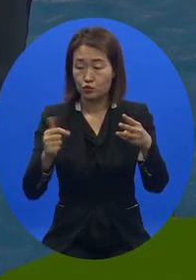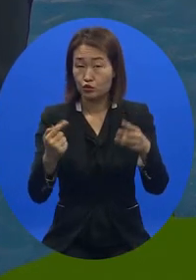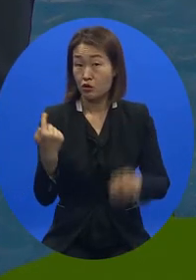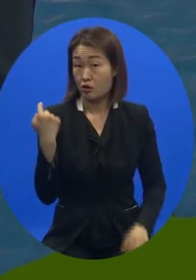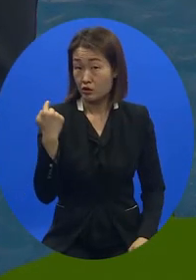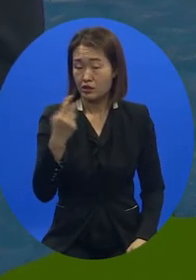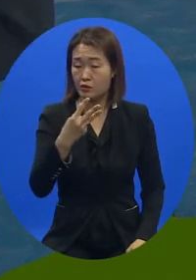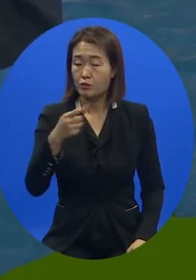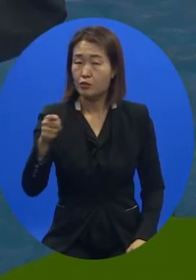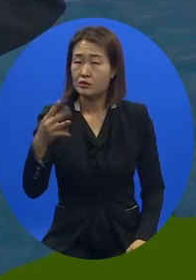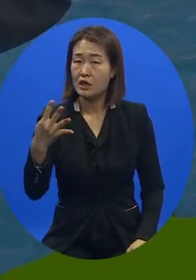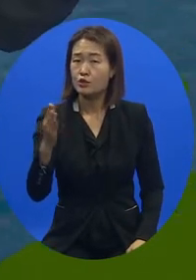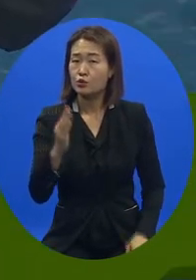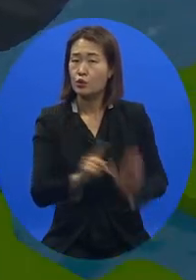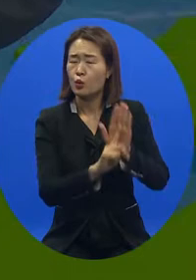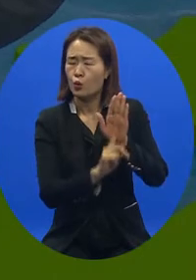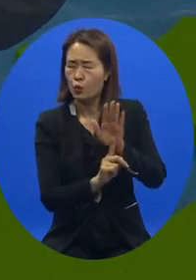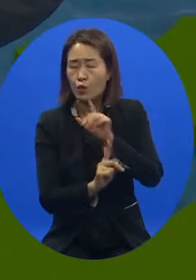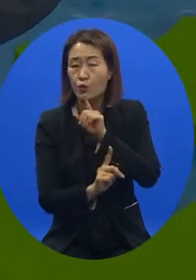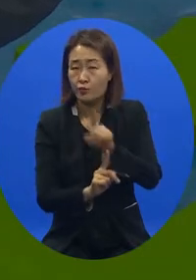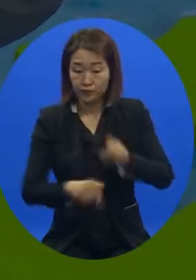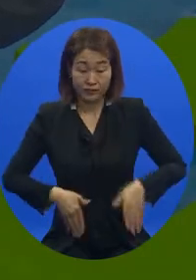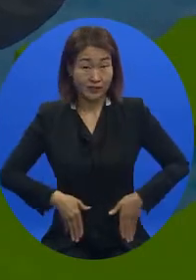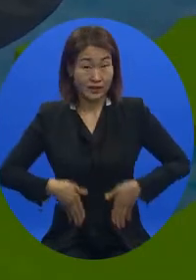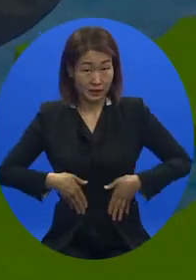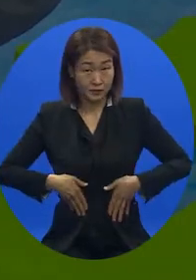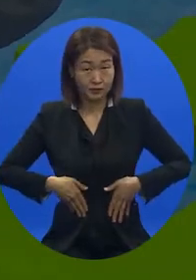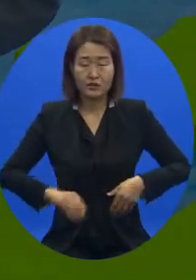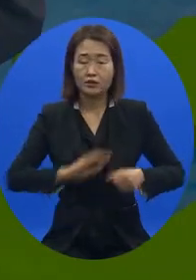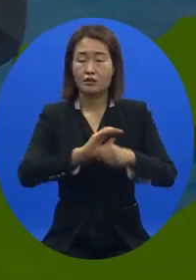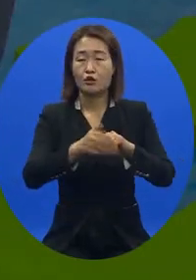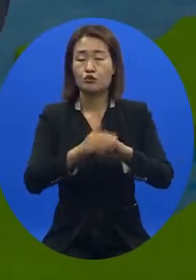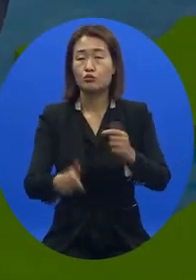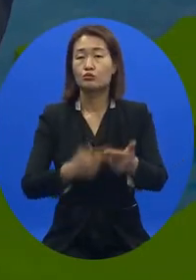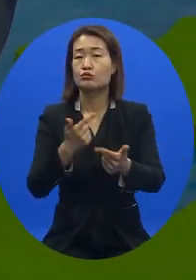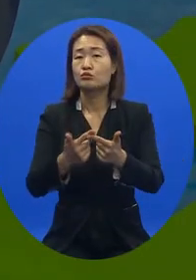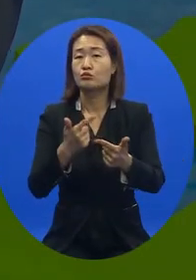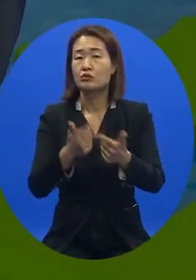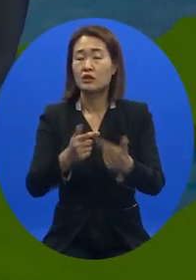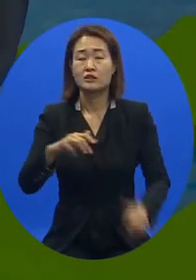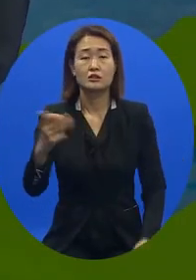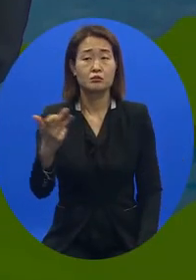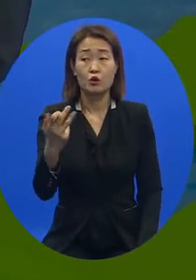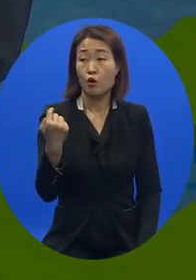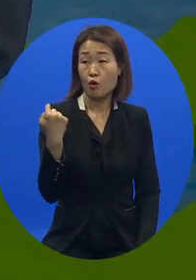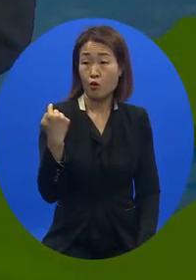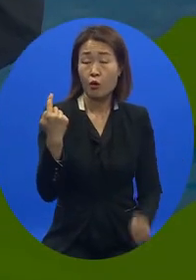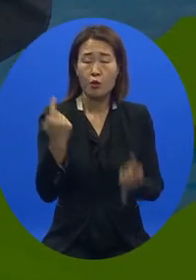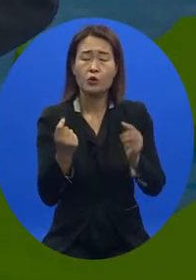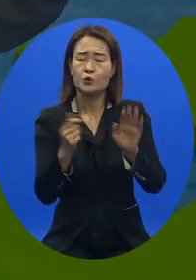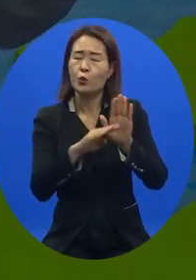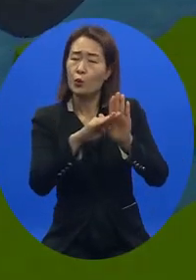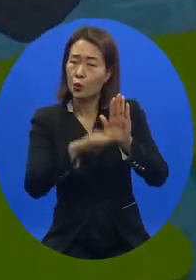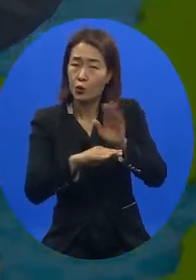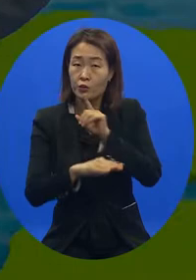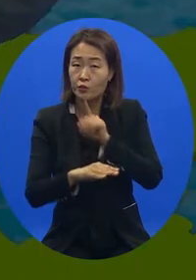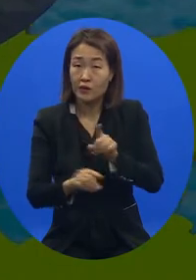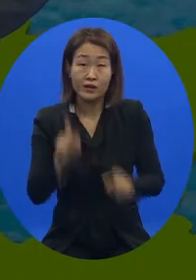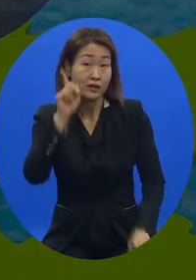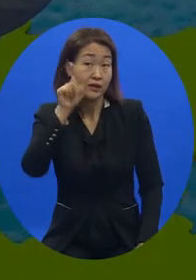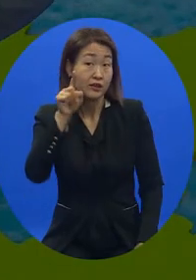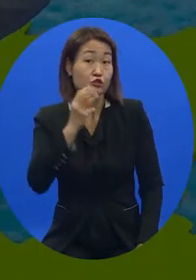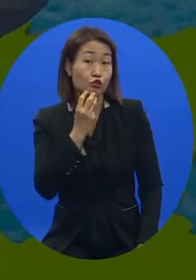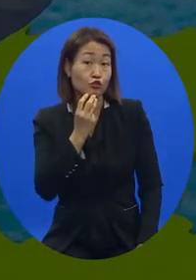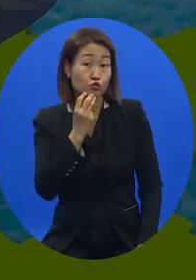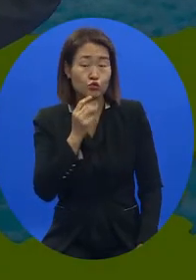어제보다 3도에서 4도가량 낮겠습니다. 남부지방도 대구와 부산 18도로 어제보다 조금 낮겠습니다.